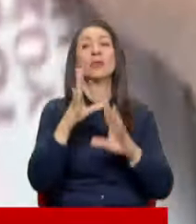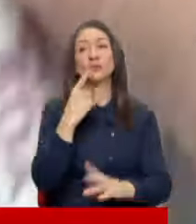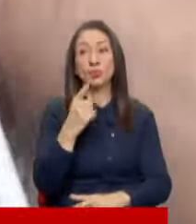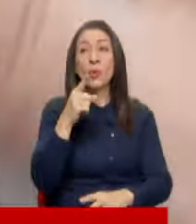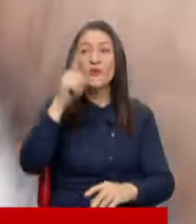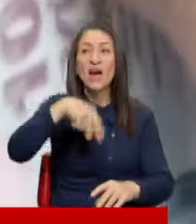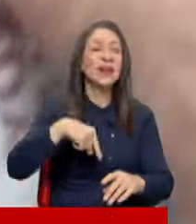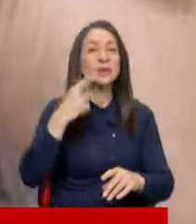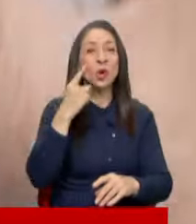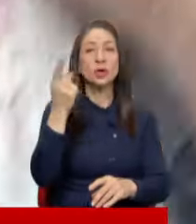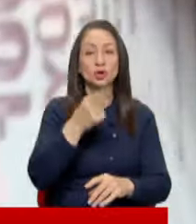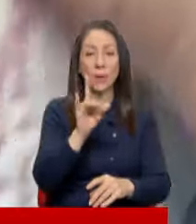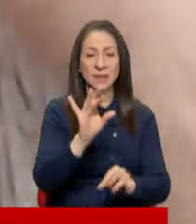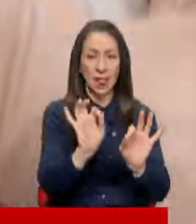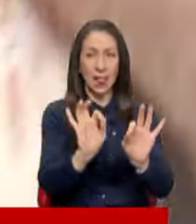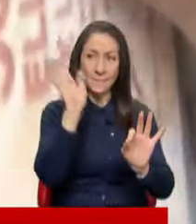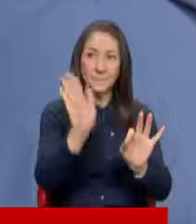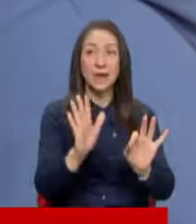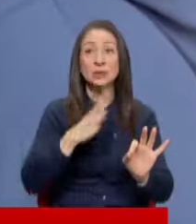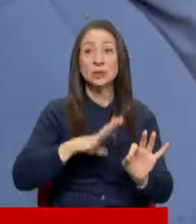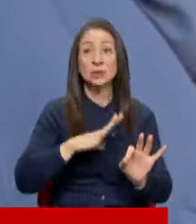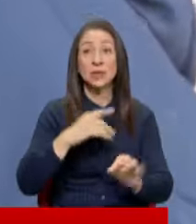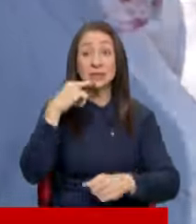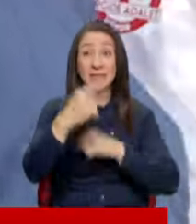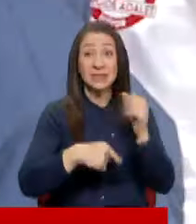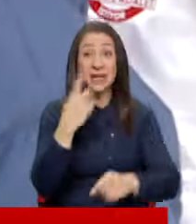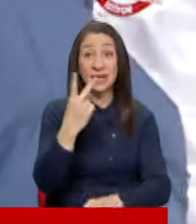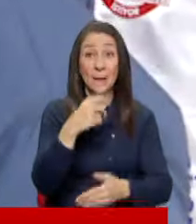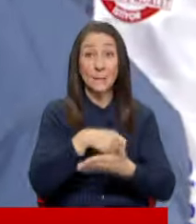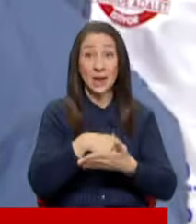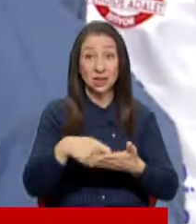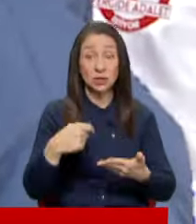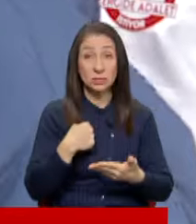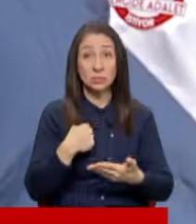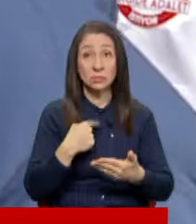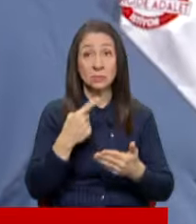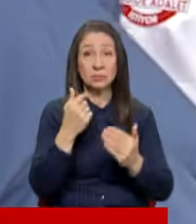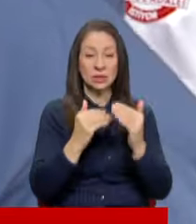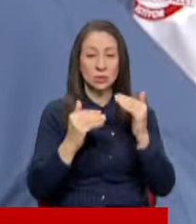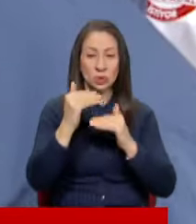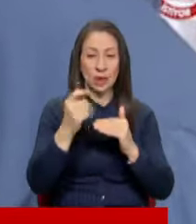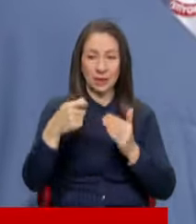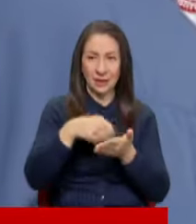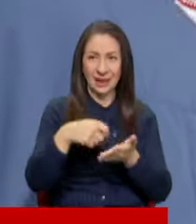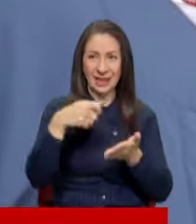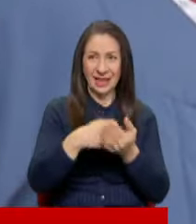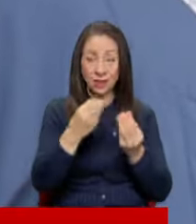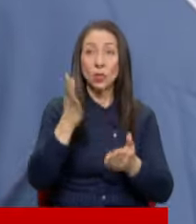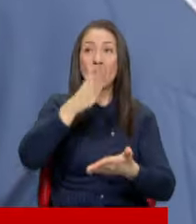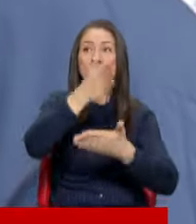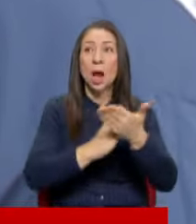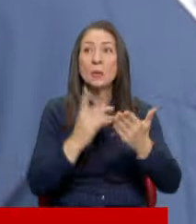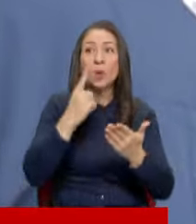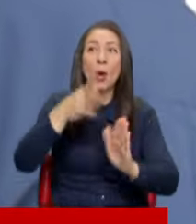bu vergi dilimlerinin % 155 de sabitlenmesini istiyoruz yıldı iki kez maaşımız biraz yüksek yatıyor Onun dışında yarı